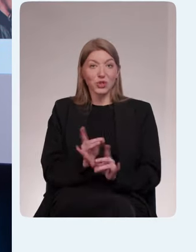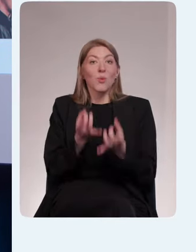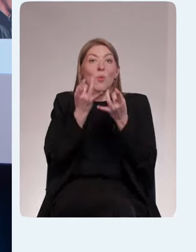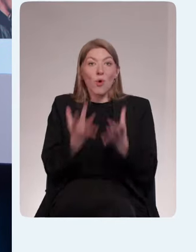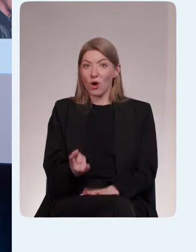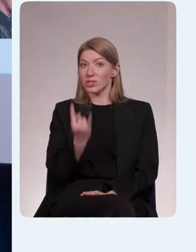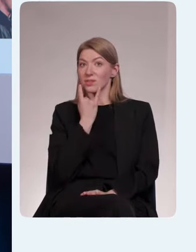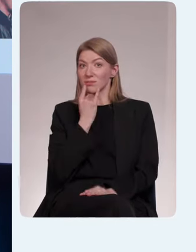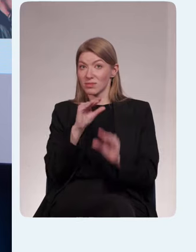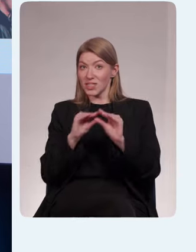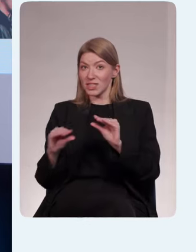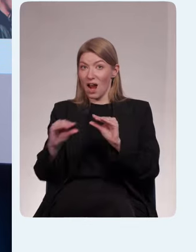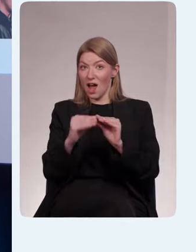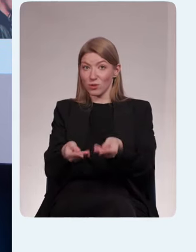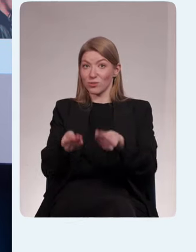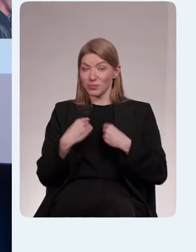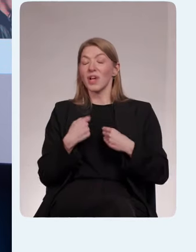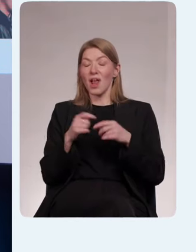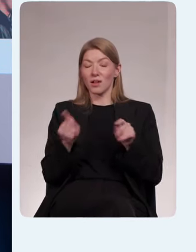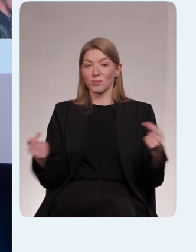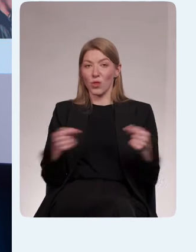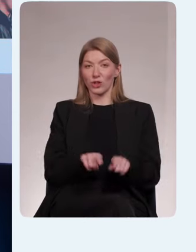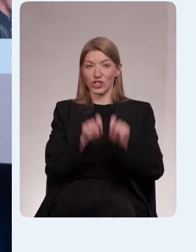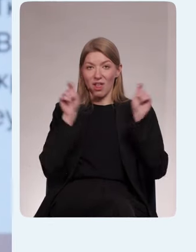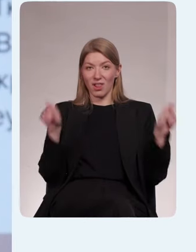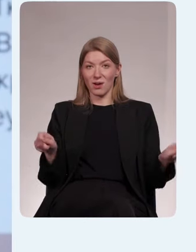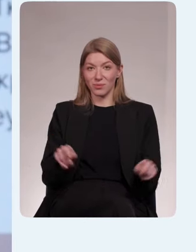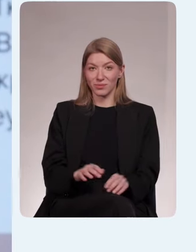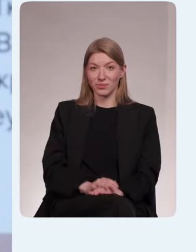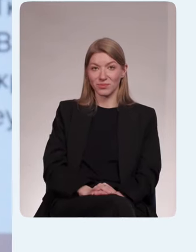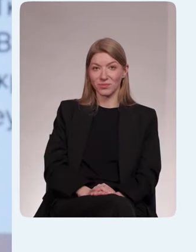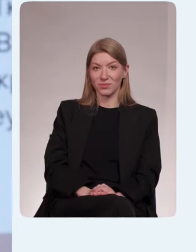из шоколадницы, и я точно дам.